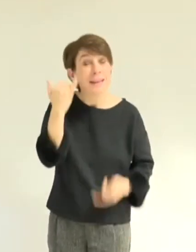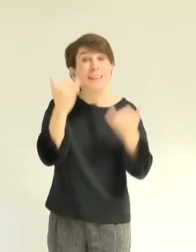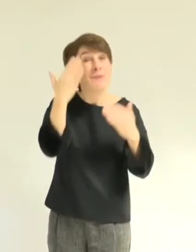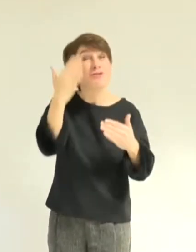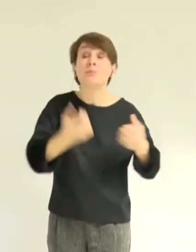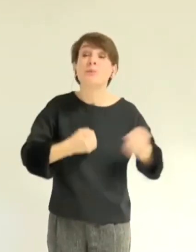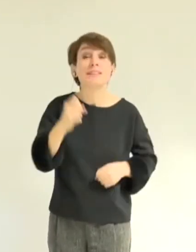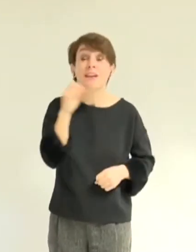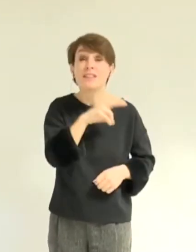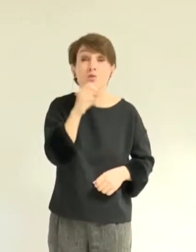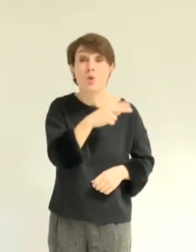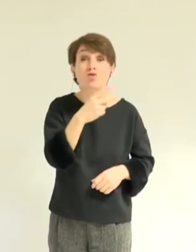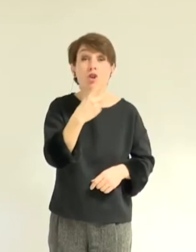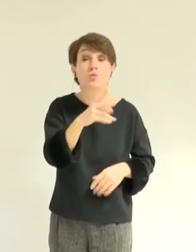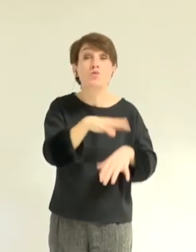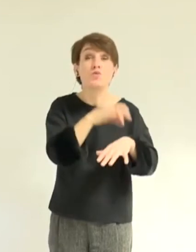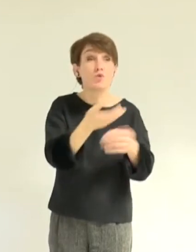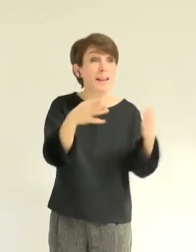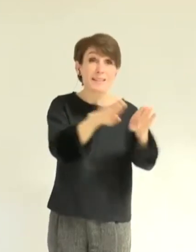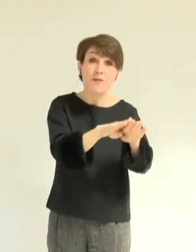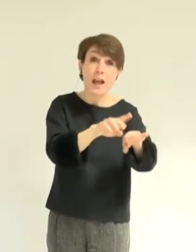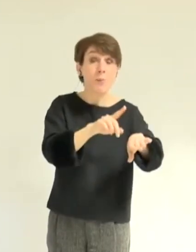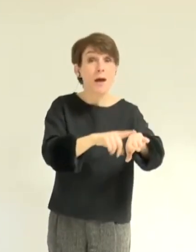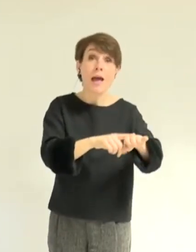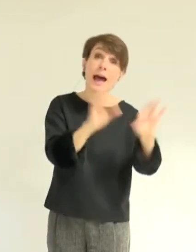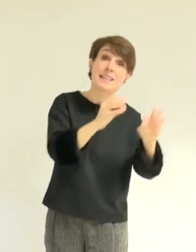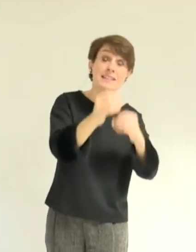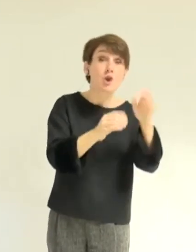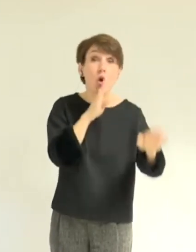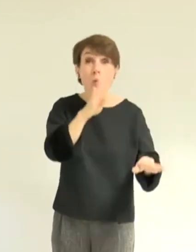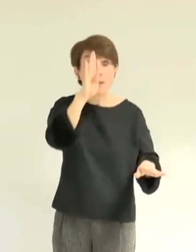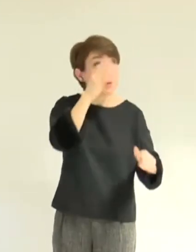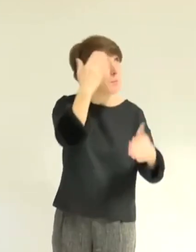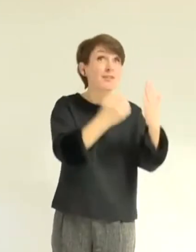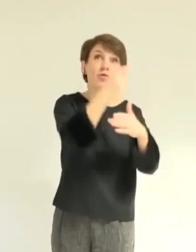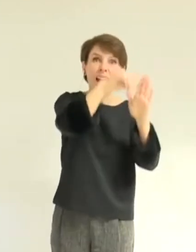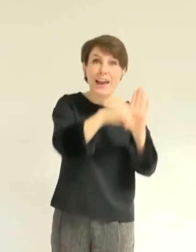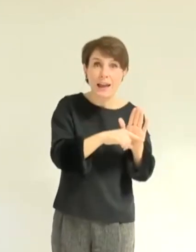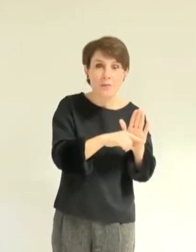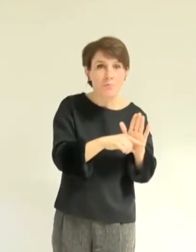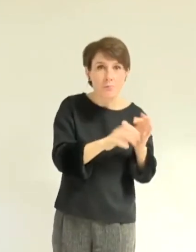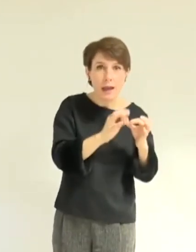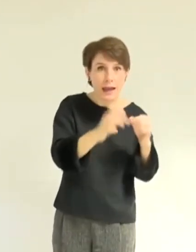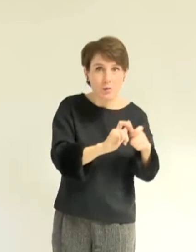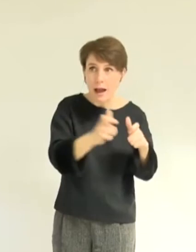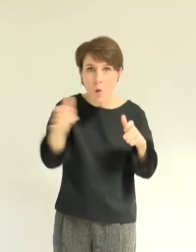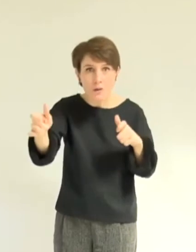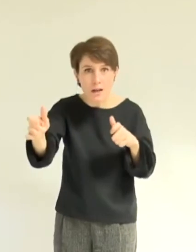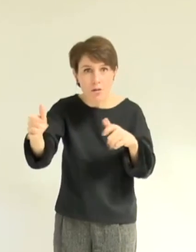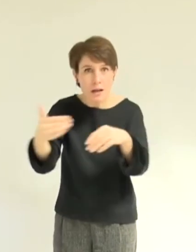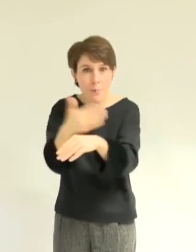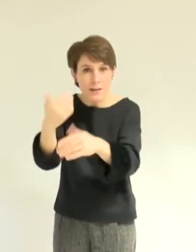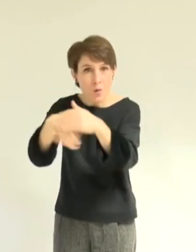mutualiste contraint de fermer à 22h ou minuit en fonction d'une nouvelle règle, et imaginons ce qui se passe en conséquence